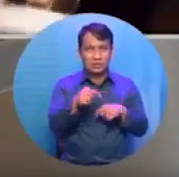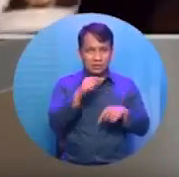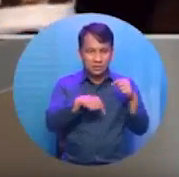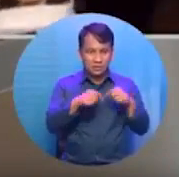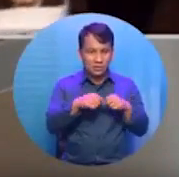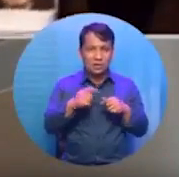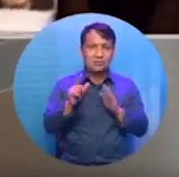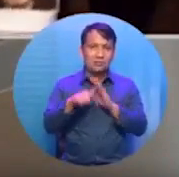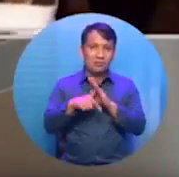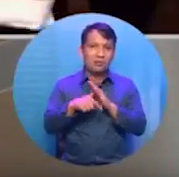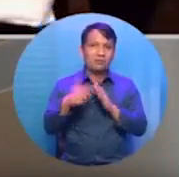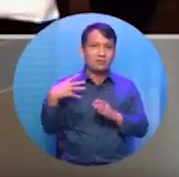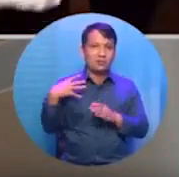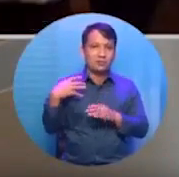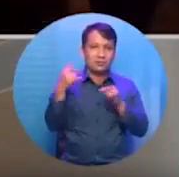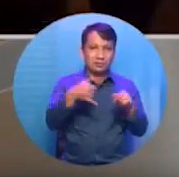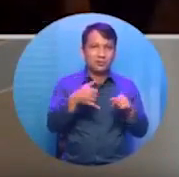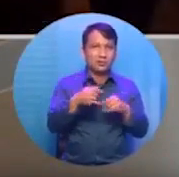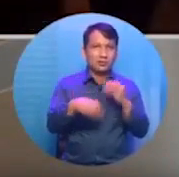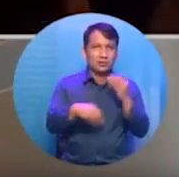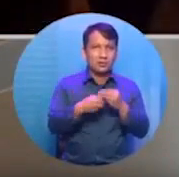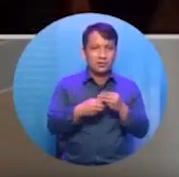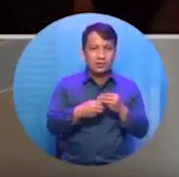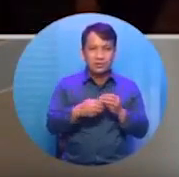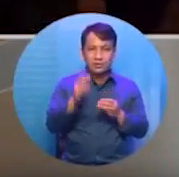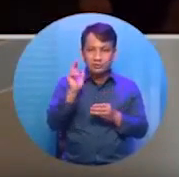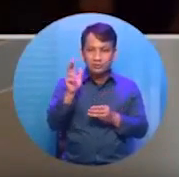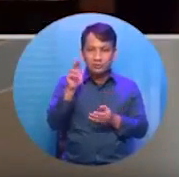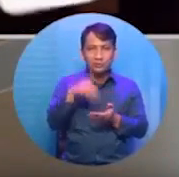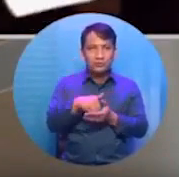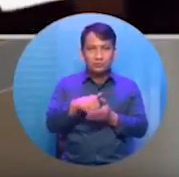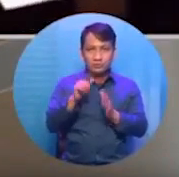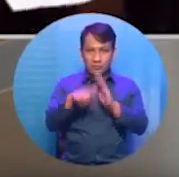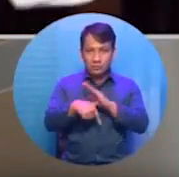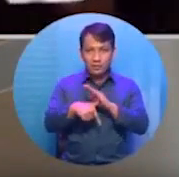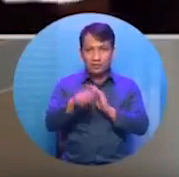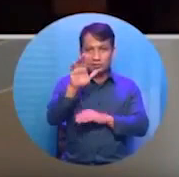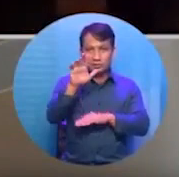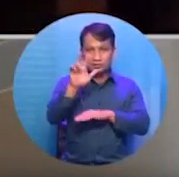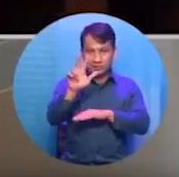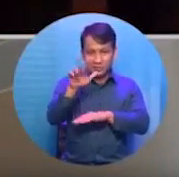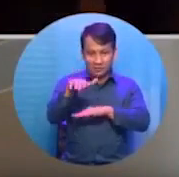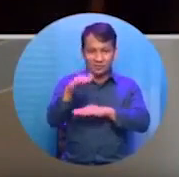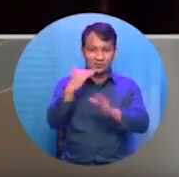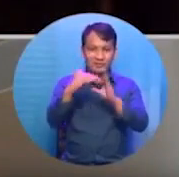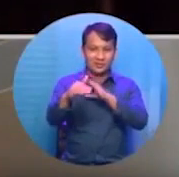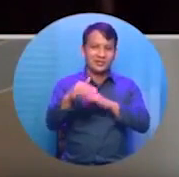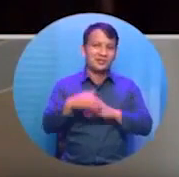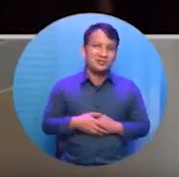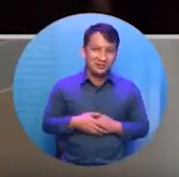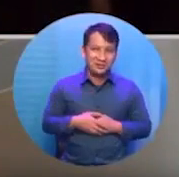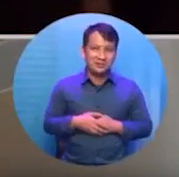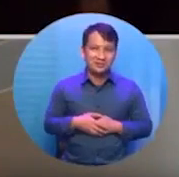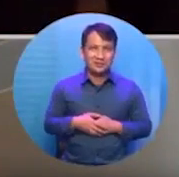days, nandiyan na yung Signal. Okay, pero yung 30,000, mamayan 3 o'clock. Okay?